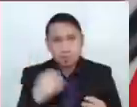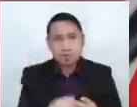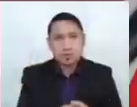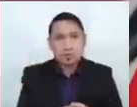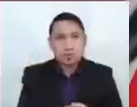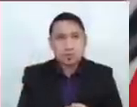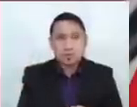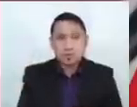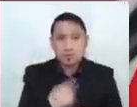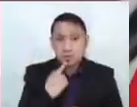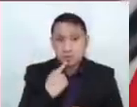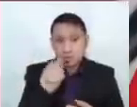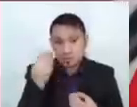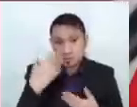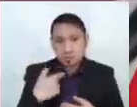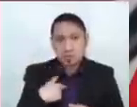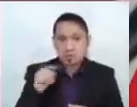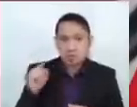Justice ka na, naging